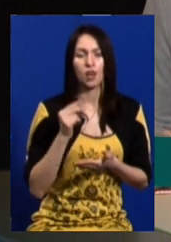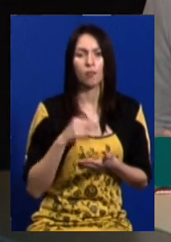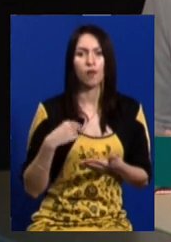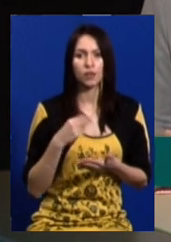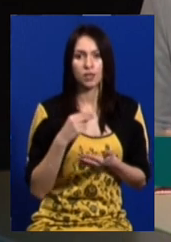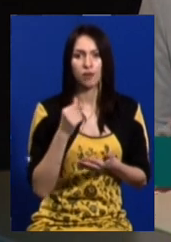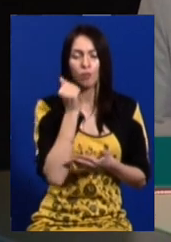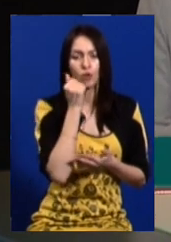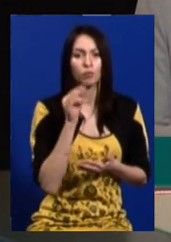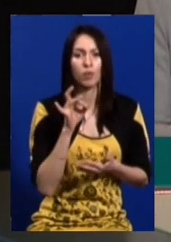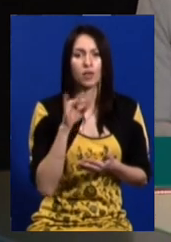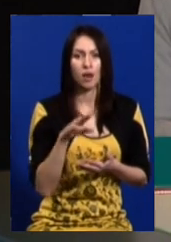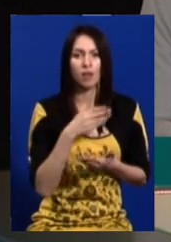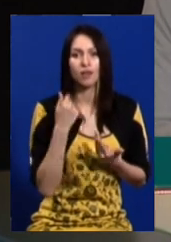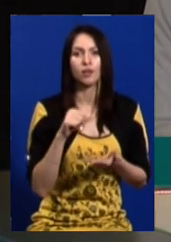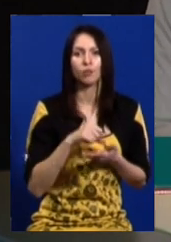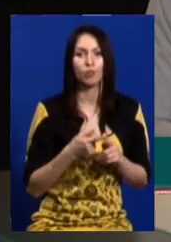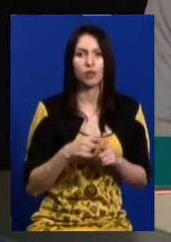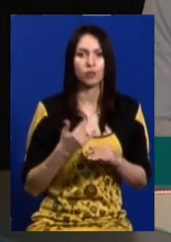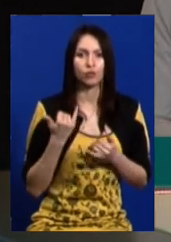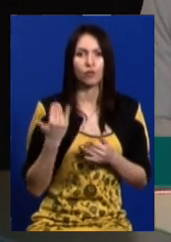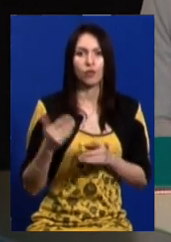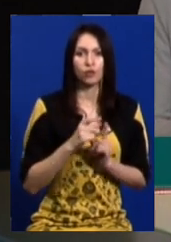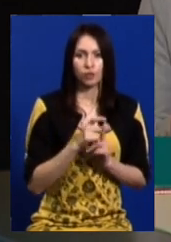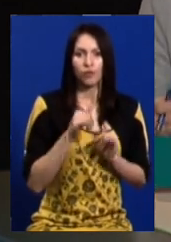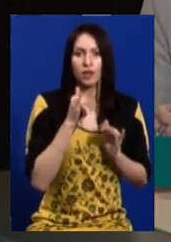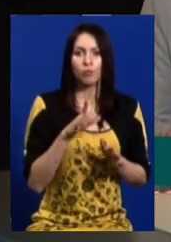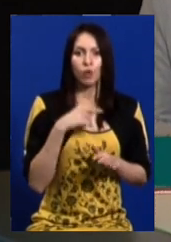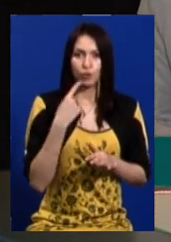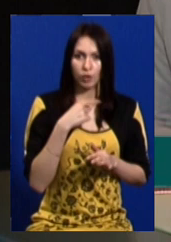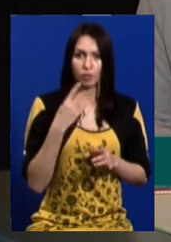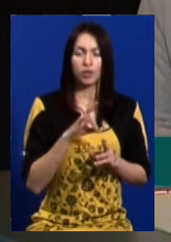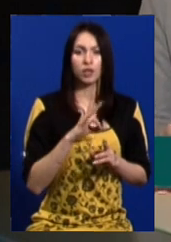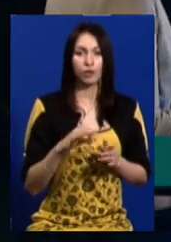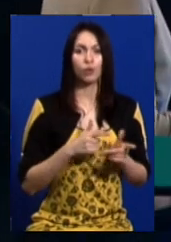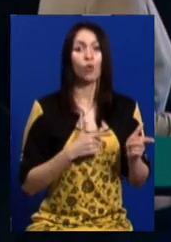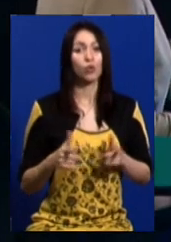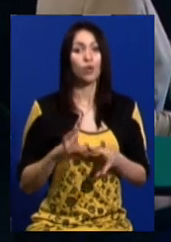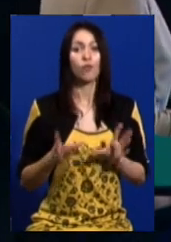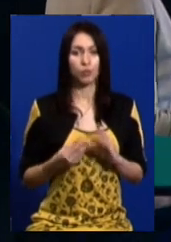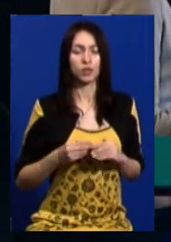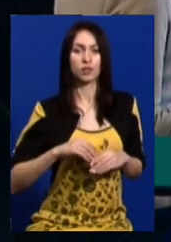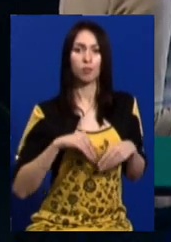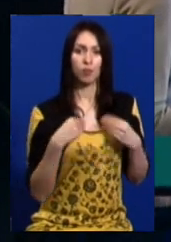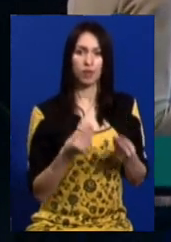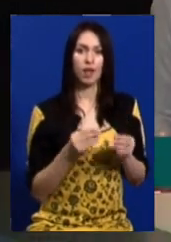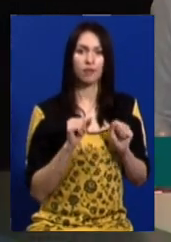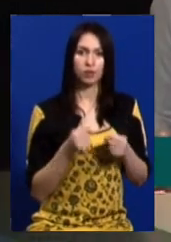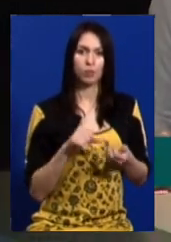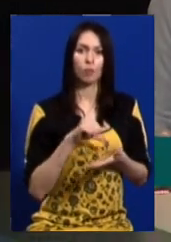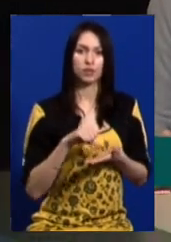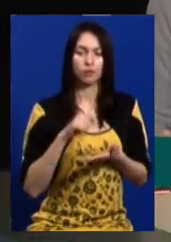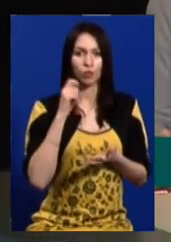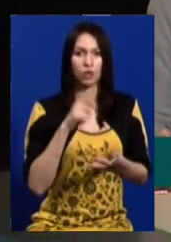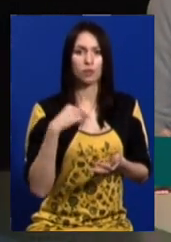церкви Московського патріархату, тому зараз ваші слова не можемо коментувати, але готові, в принципі, надати можливість представникам Української